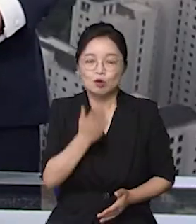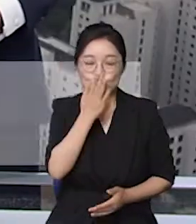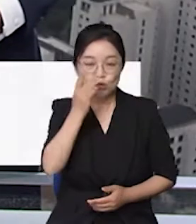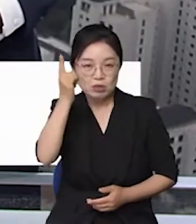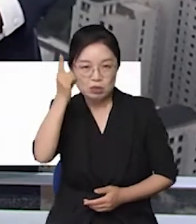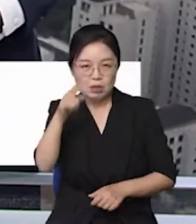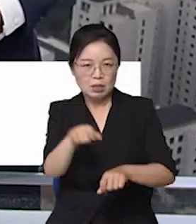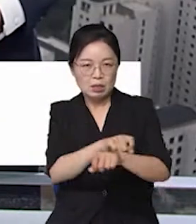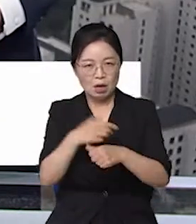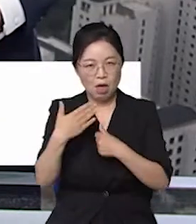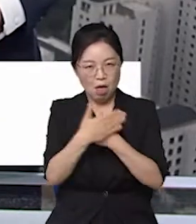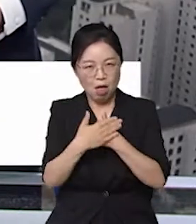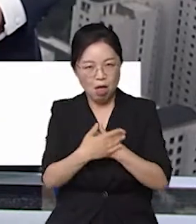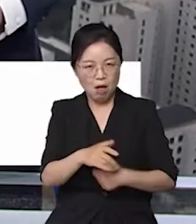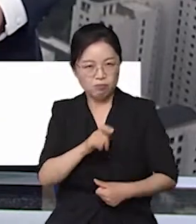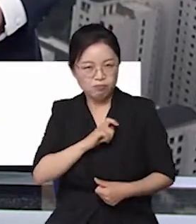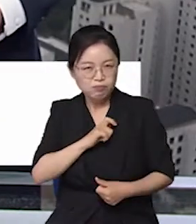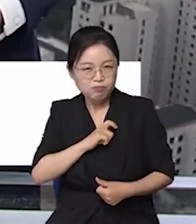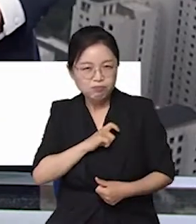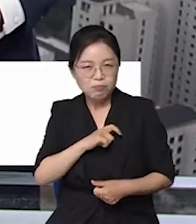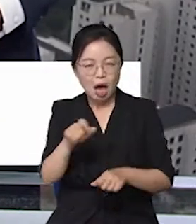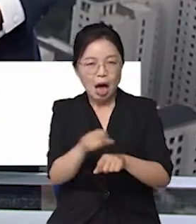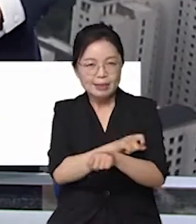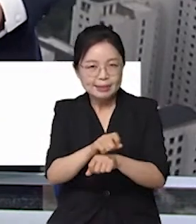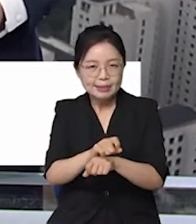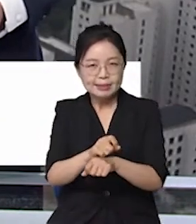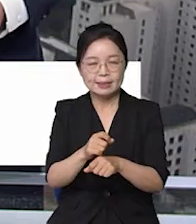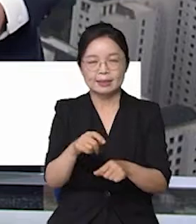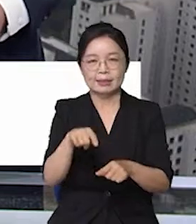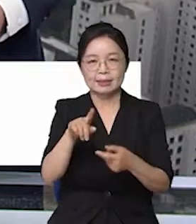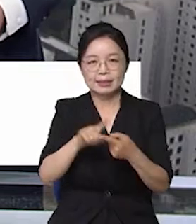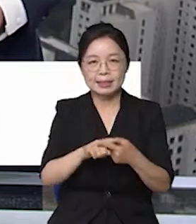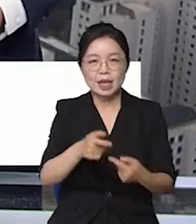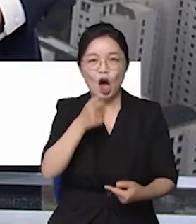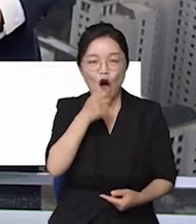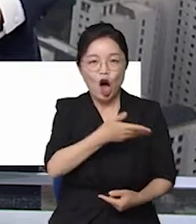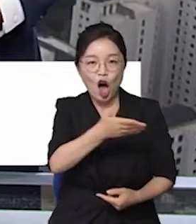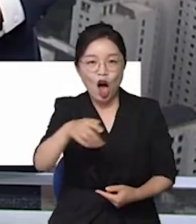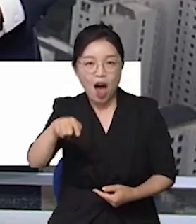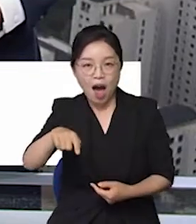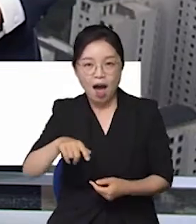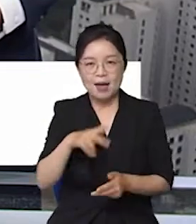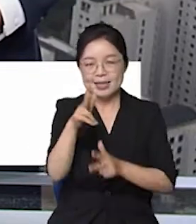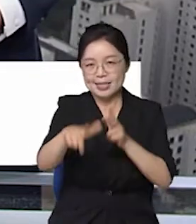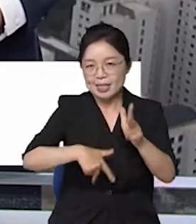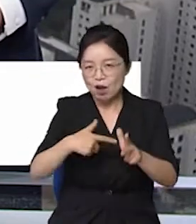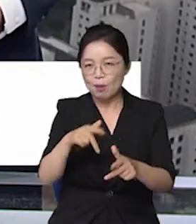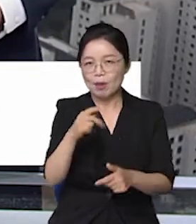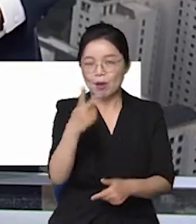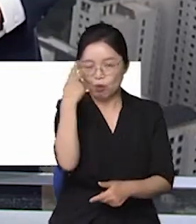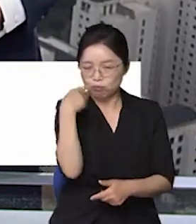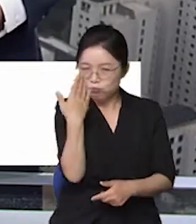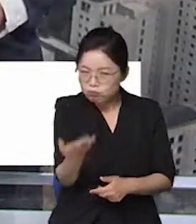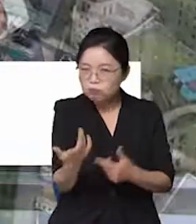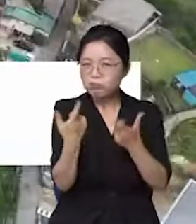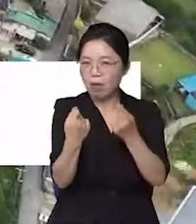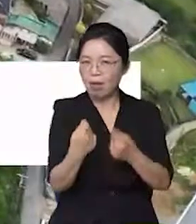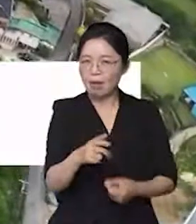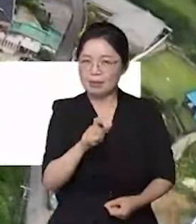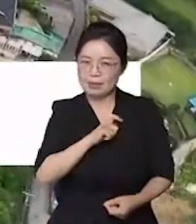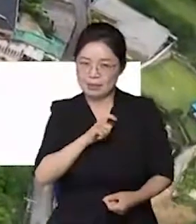순천시의 특혜 의혹이 불거진 민간공원 특례 사업에 대해 영산강 유역환경청도 사업 편의를 봐준 것 아니냐는 논란을 빚고